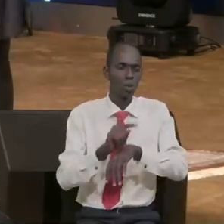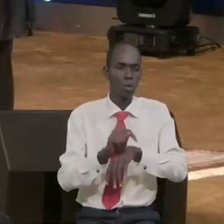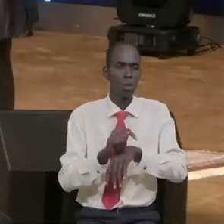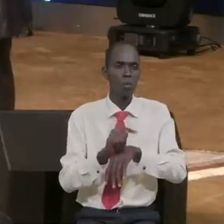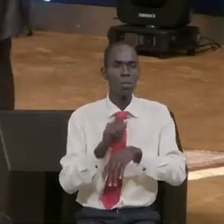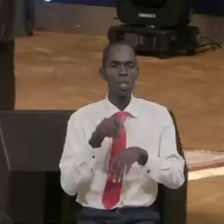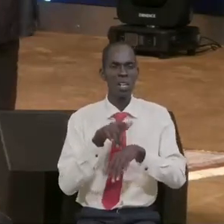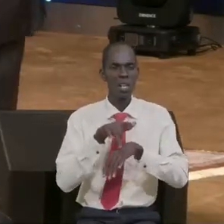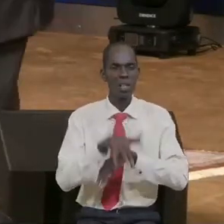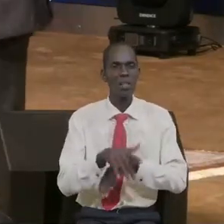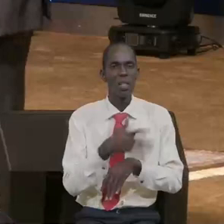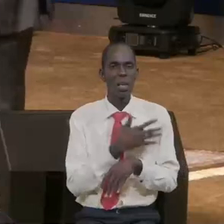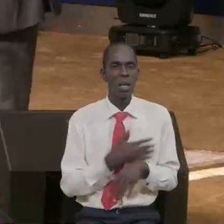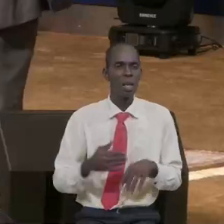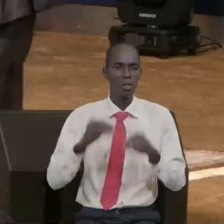enseigner.